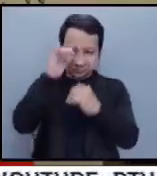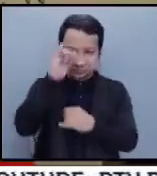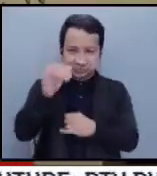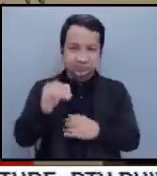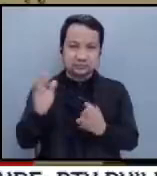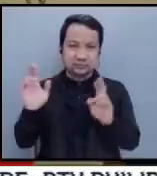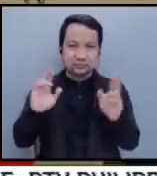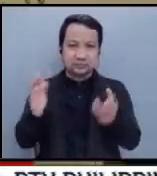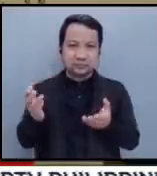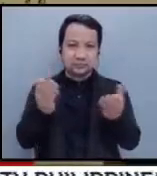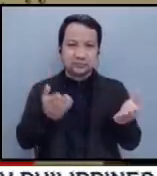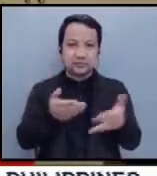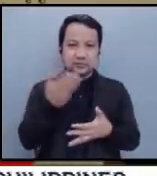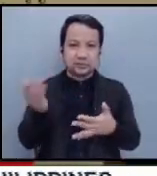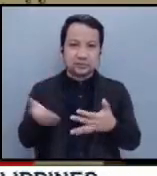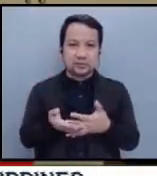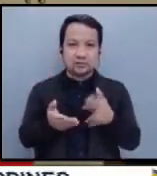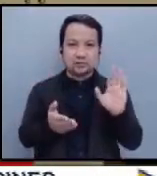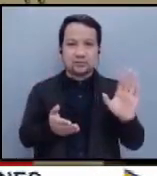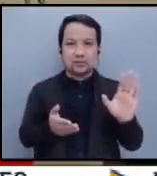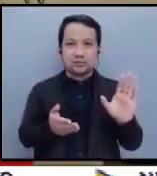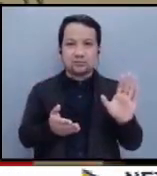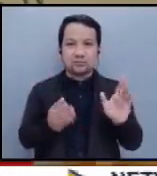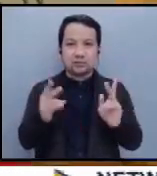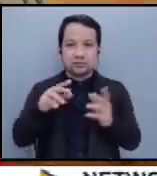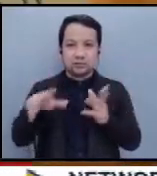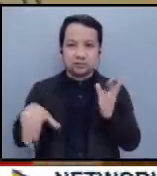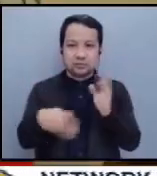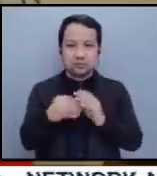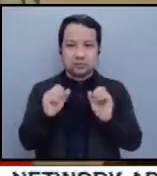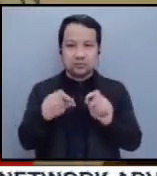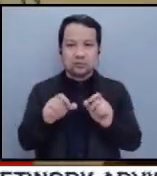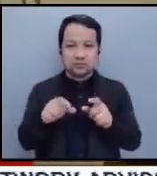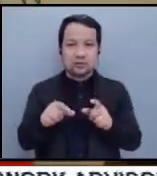nila ang kasong isasampa sa mga taong sangkot sa bentahan ng naturang